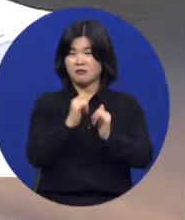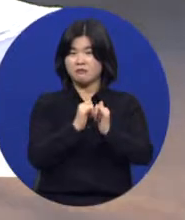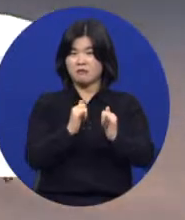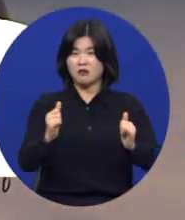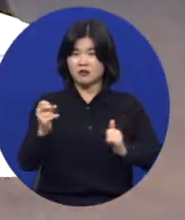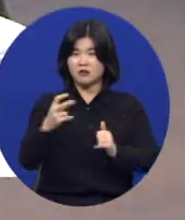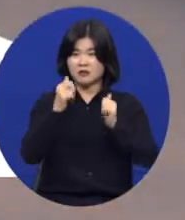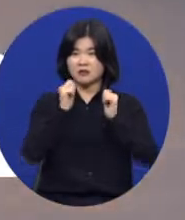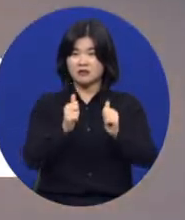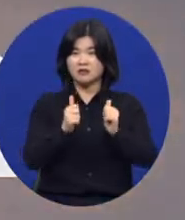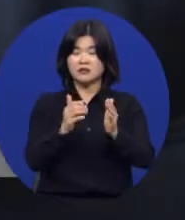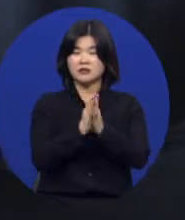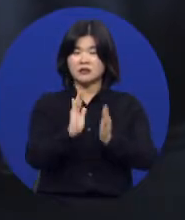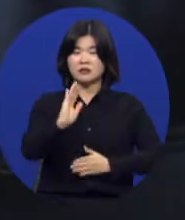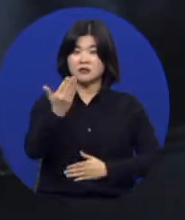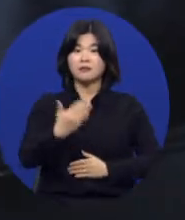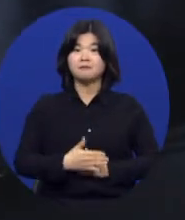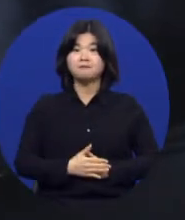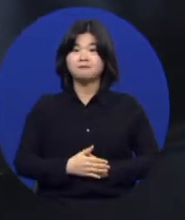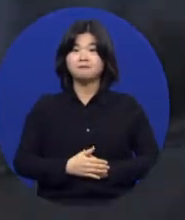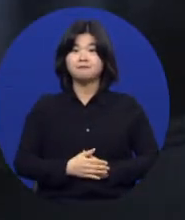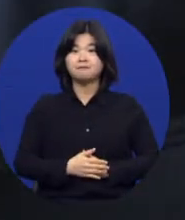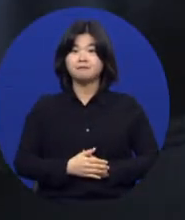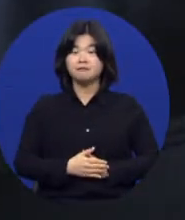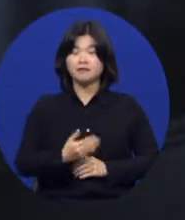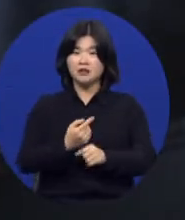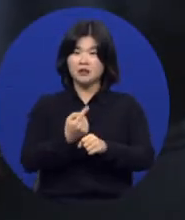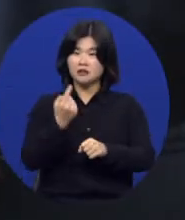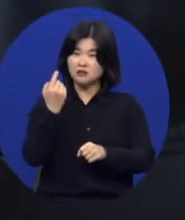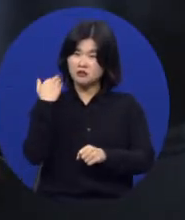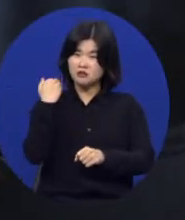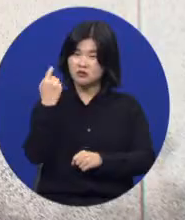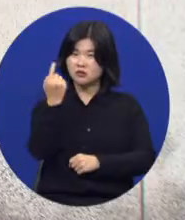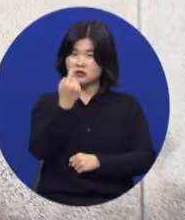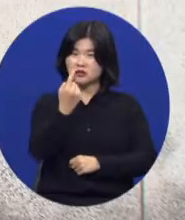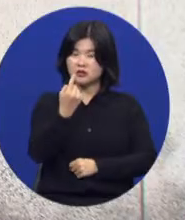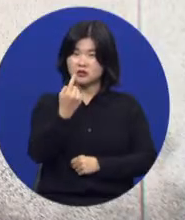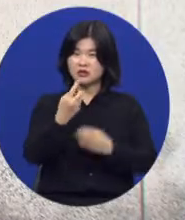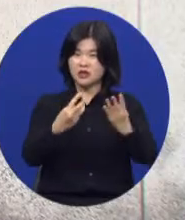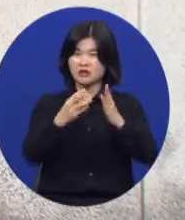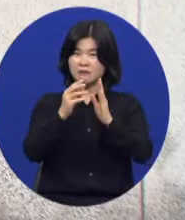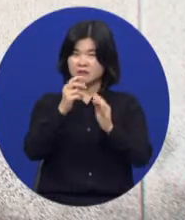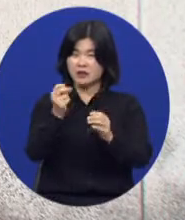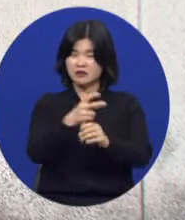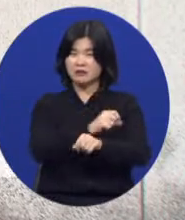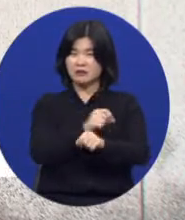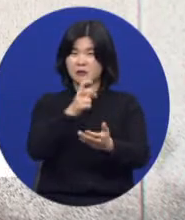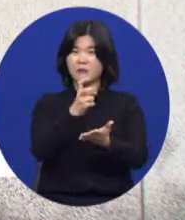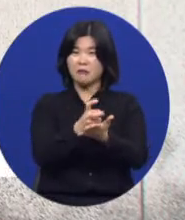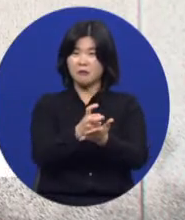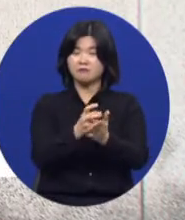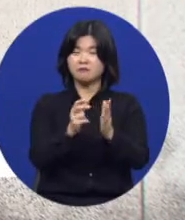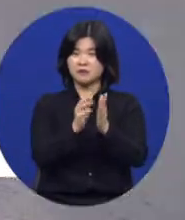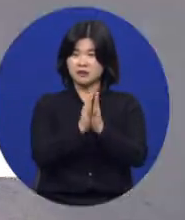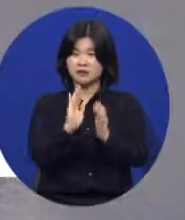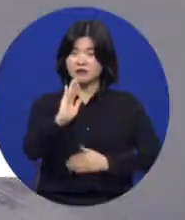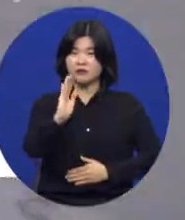대해 재심 청구를 시작했습니다. 지난해 4.3특별법 개정으로 직권 재심 조항이